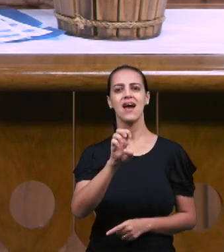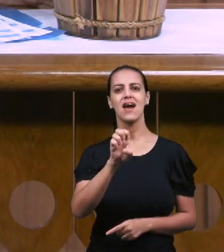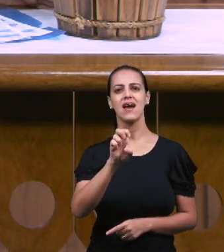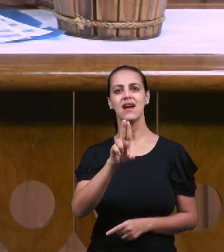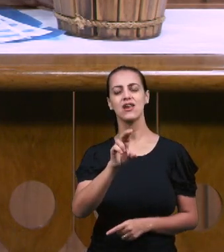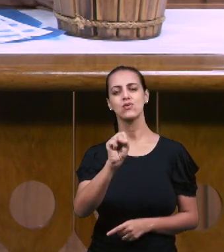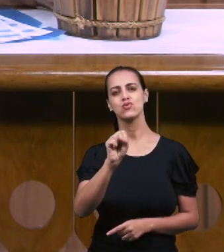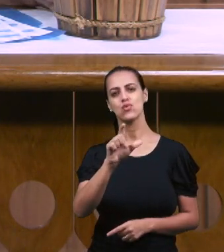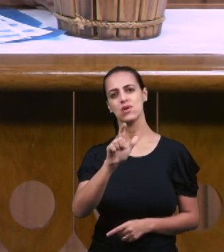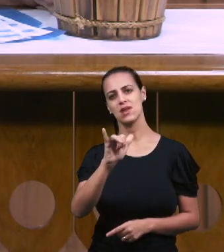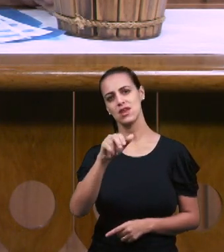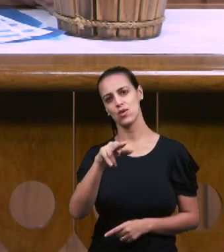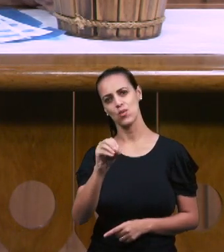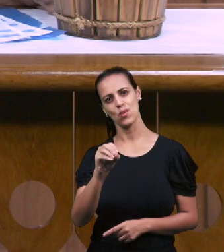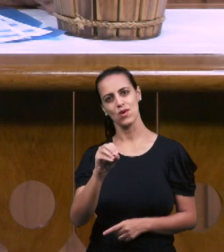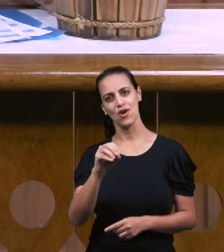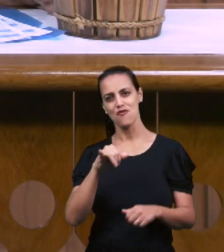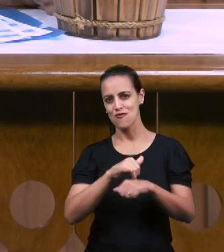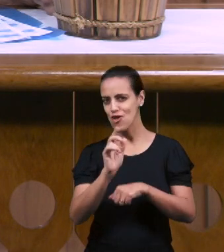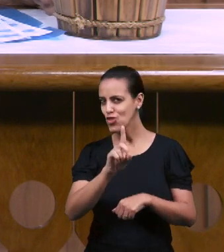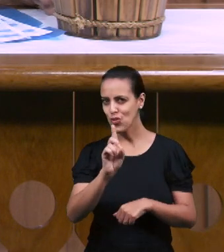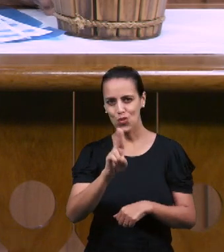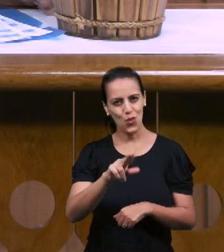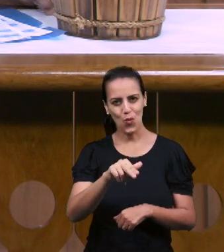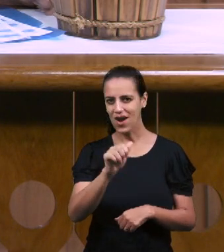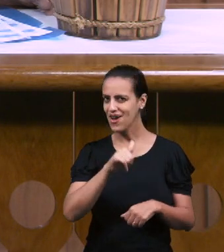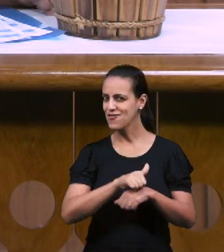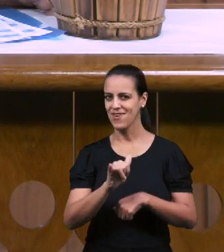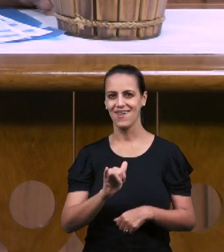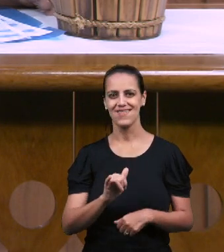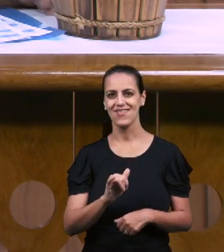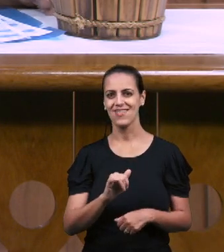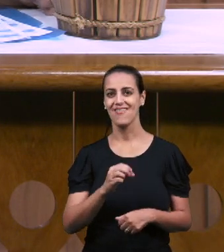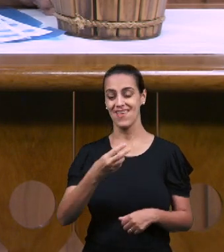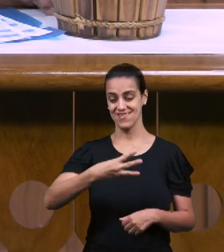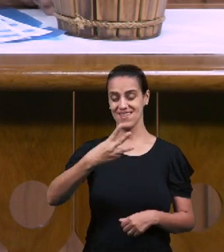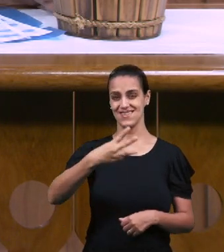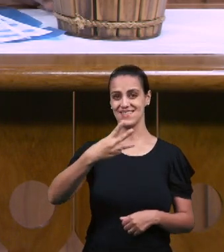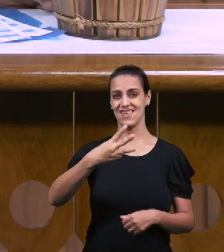liste. Il est apparu en troisième place ici, avec